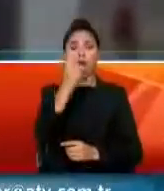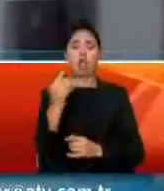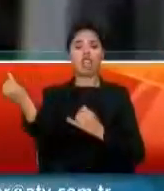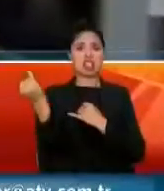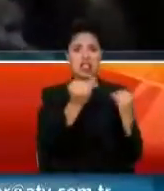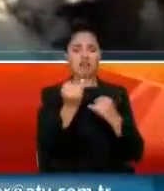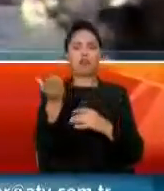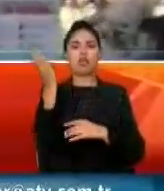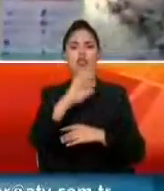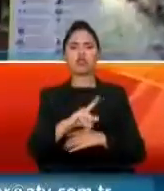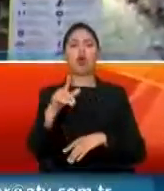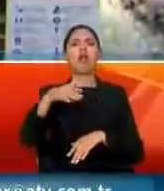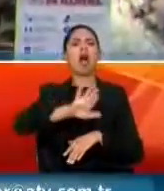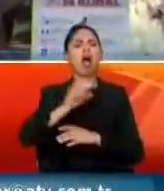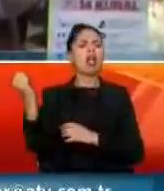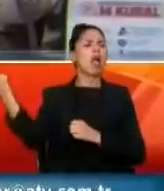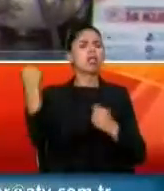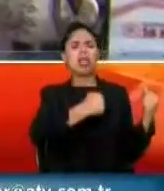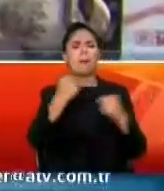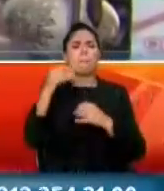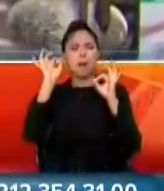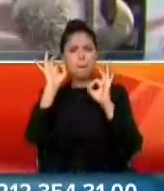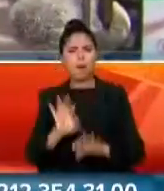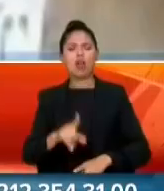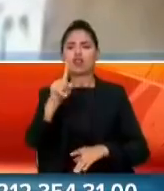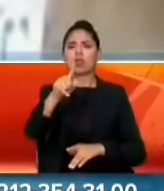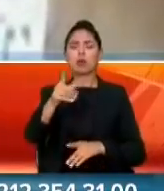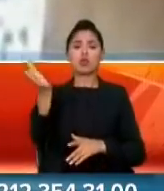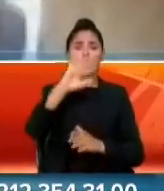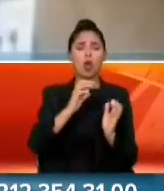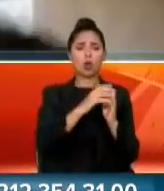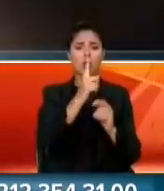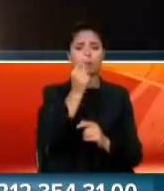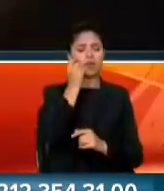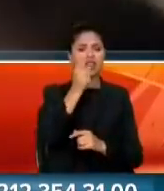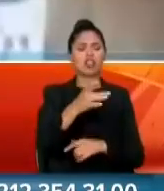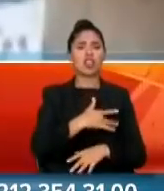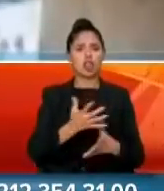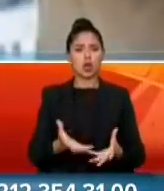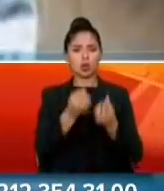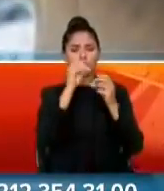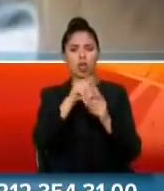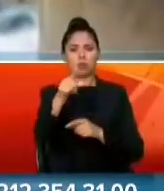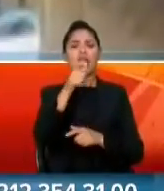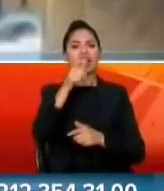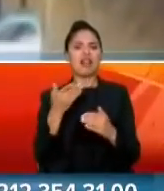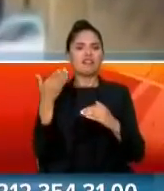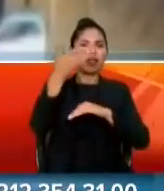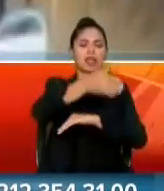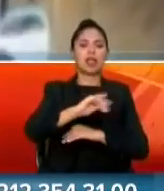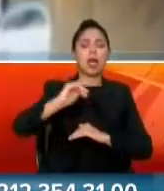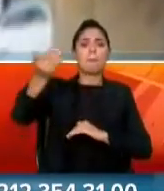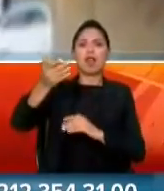tartışma, ardından da tekmeli tokatlı kavga başladı. Ardından gruptan biri canını kurtarmak için bu kafeye sığındı.